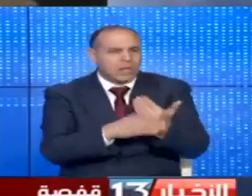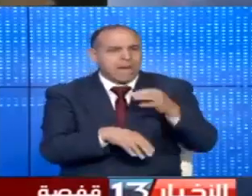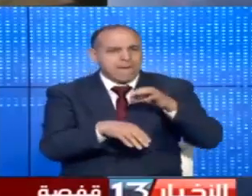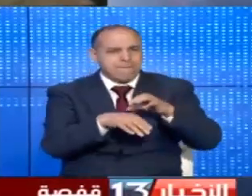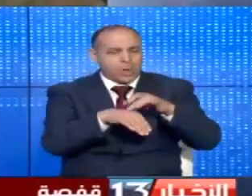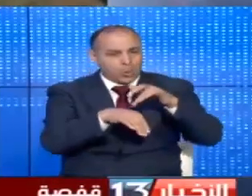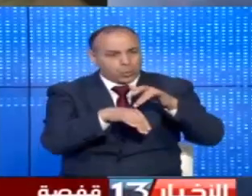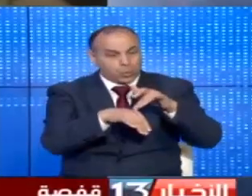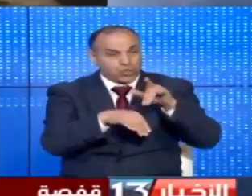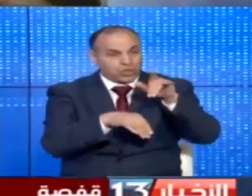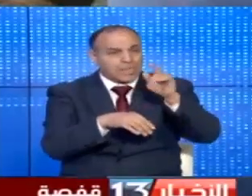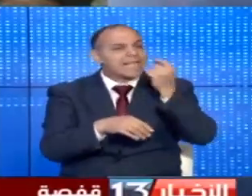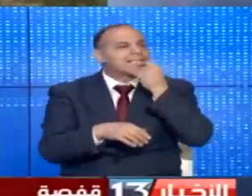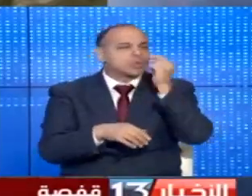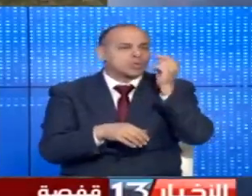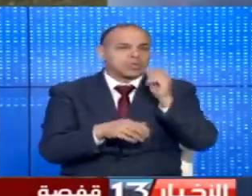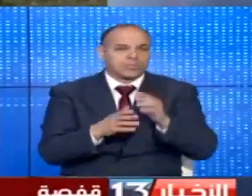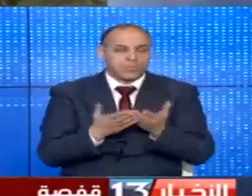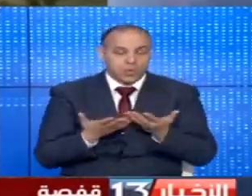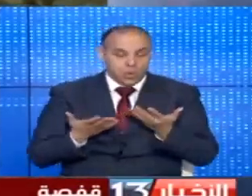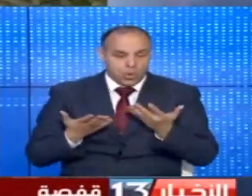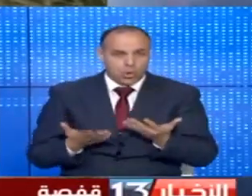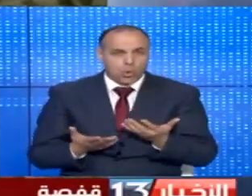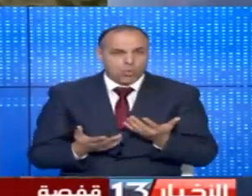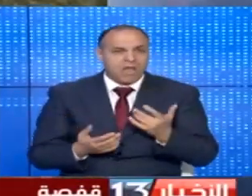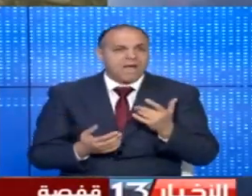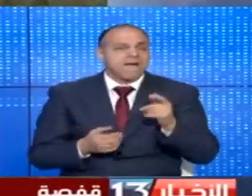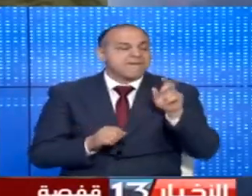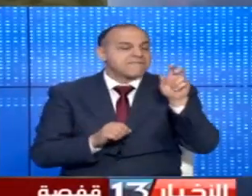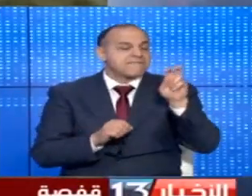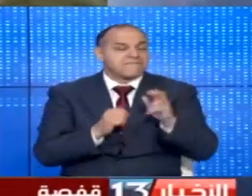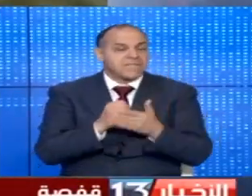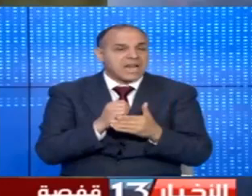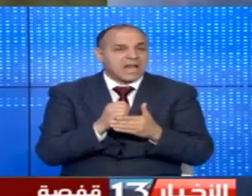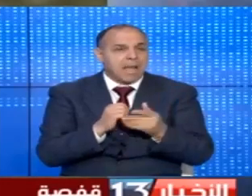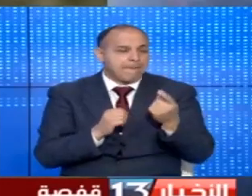الاصول الزيتون اليوم الفلاحيه من